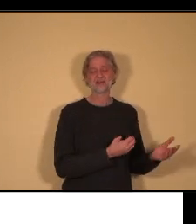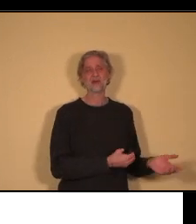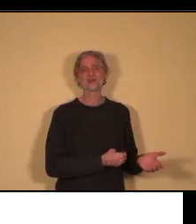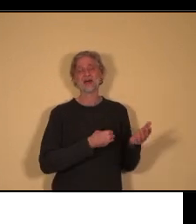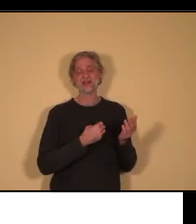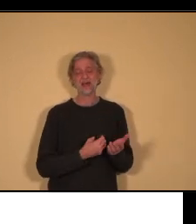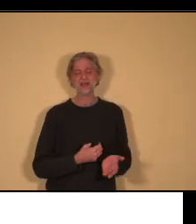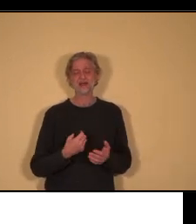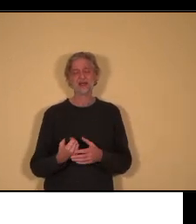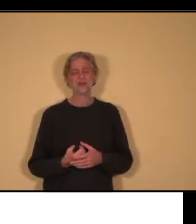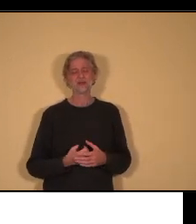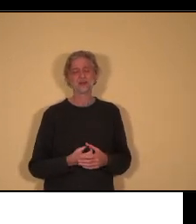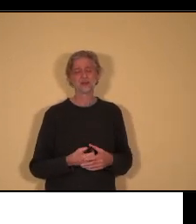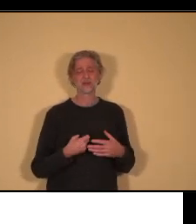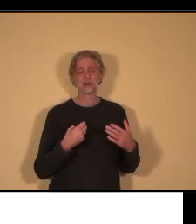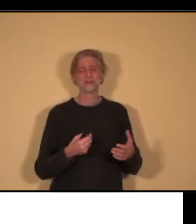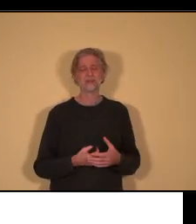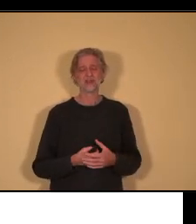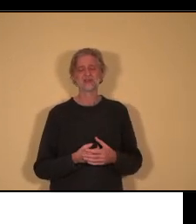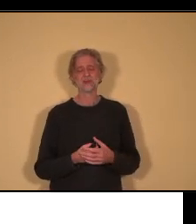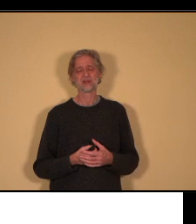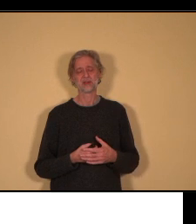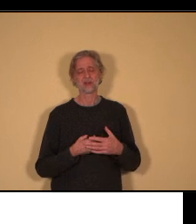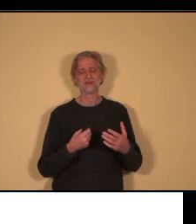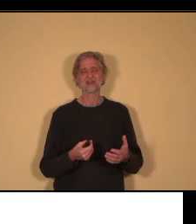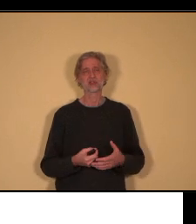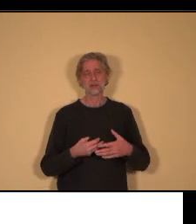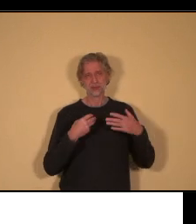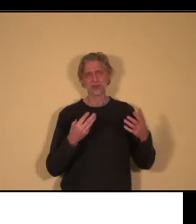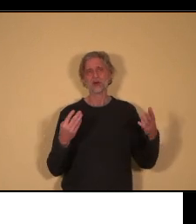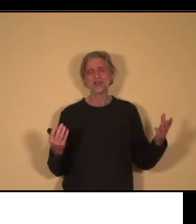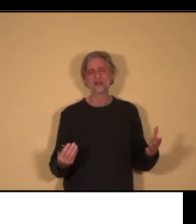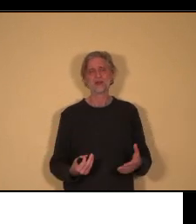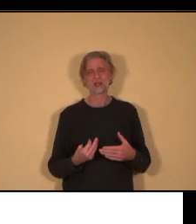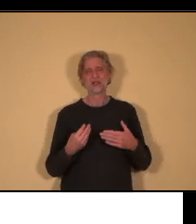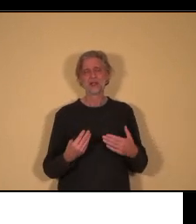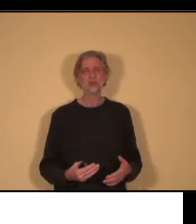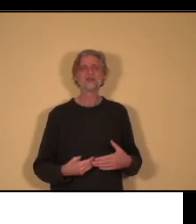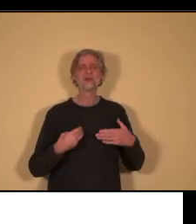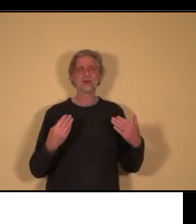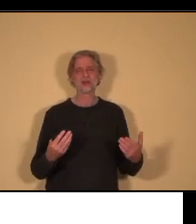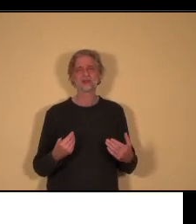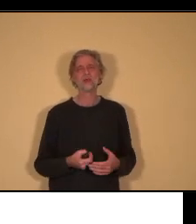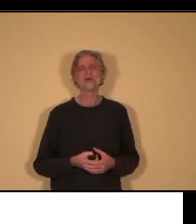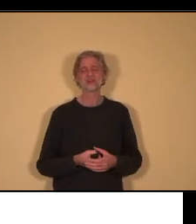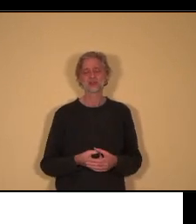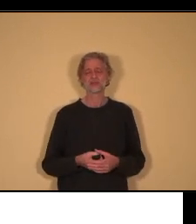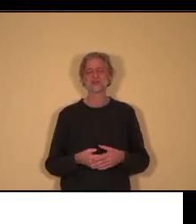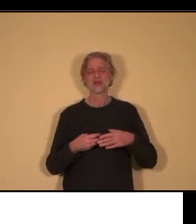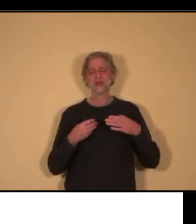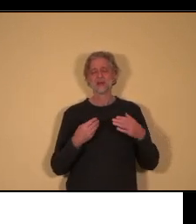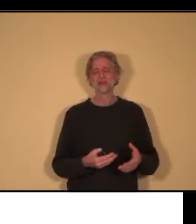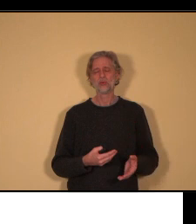setzt CO2 direkt ein und setzt es mit Wasserstoff. Und auch hier natürlich nur sinnvoll, wenn es grüner